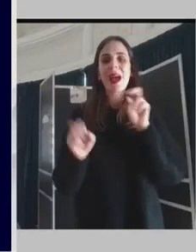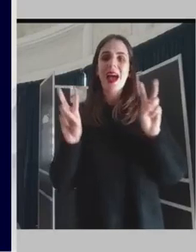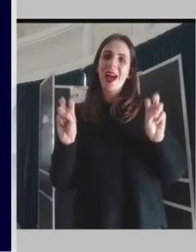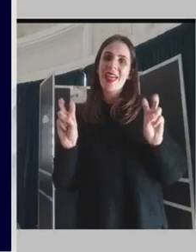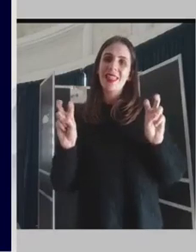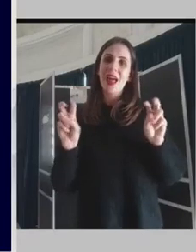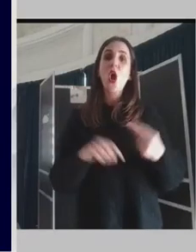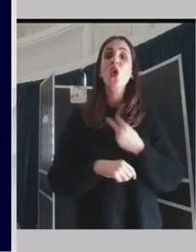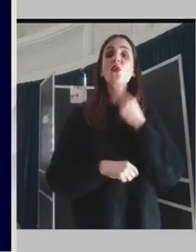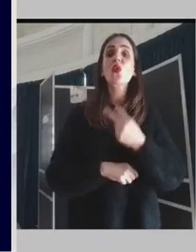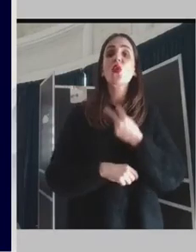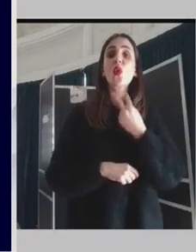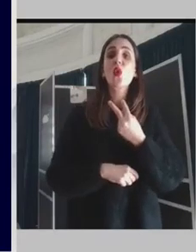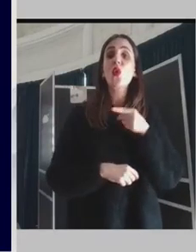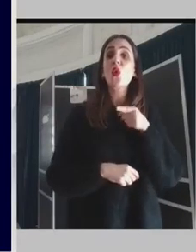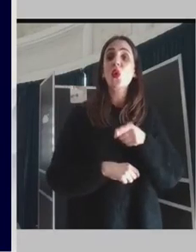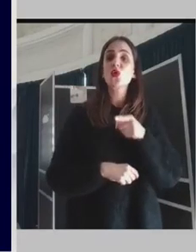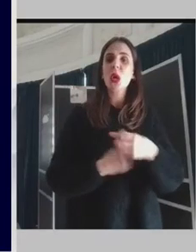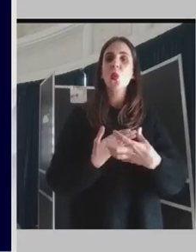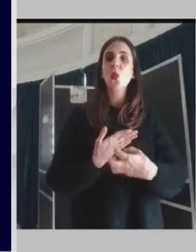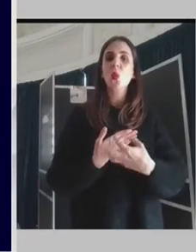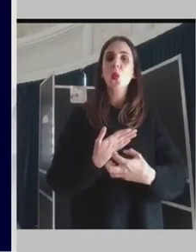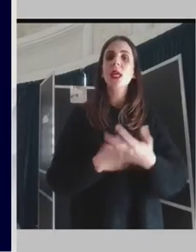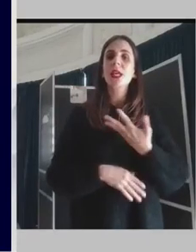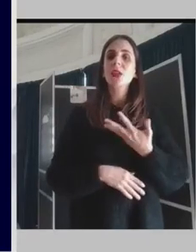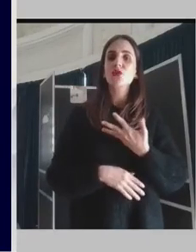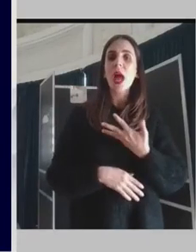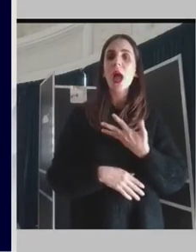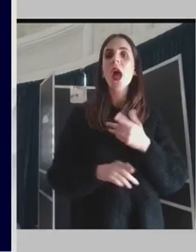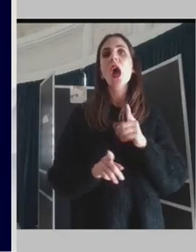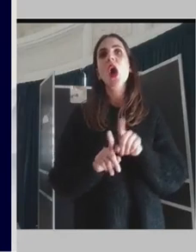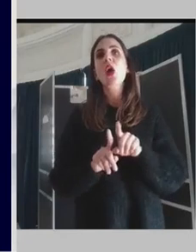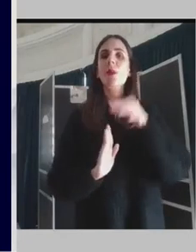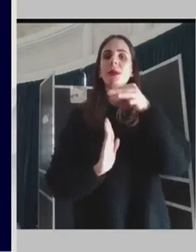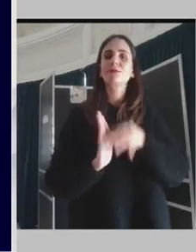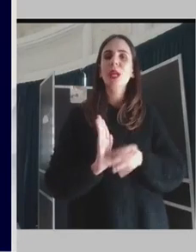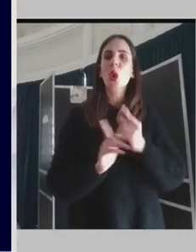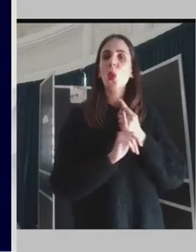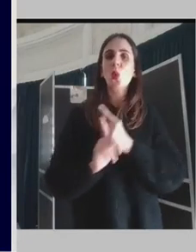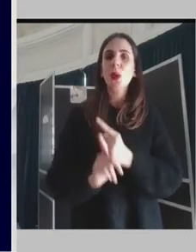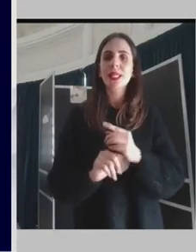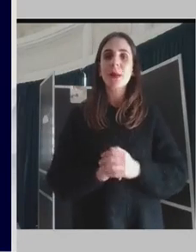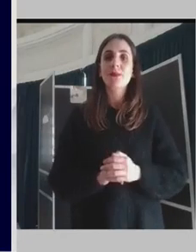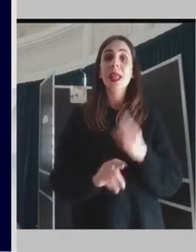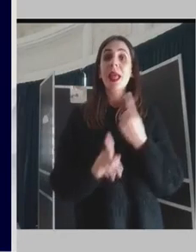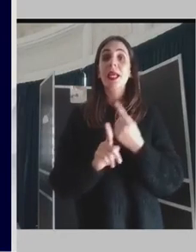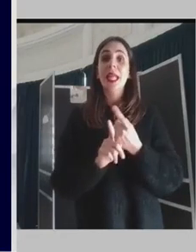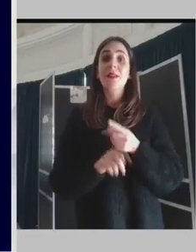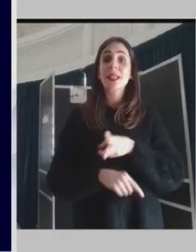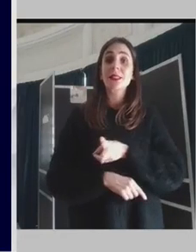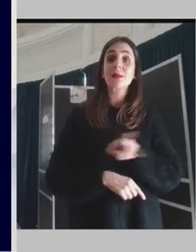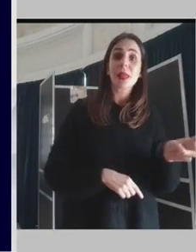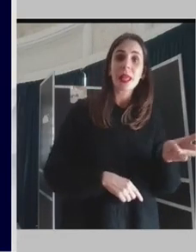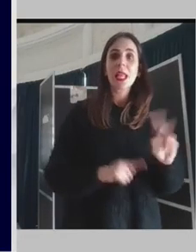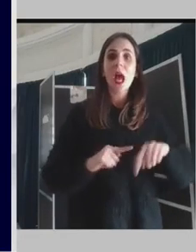ha una voce registrata che dice cosa devi fare, metti lo spinotto, attacca le placche, eccetera,